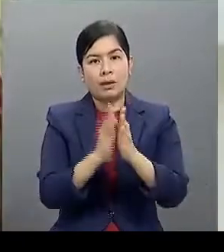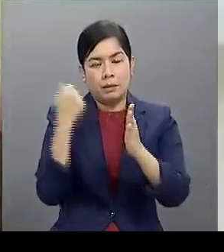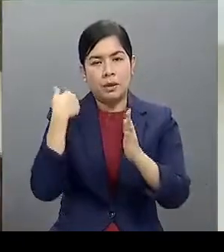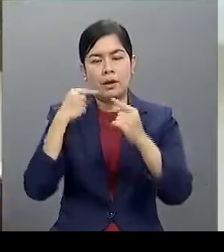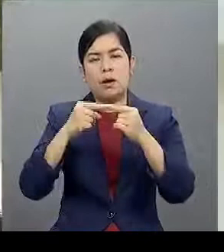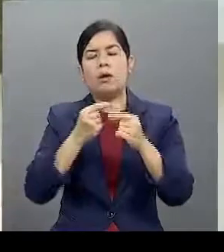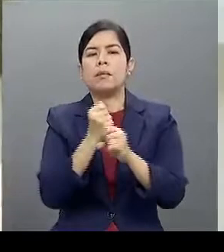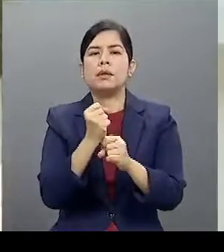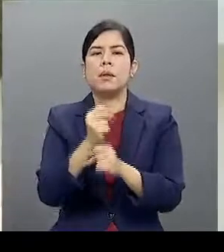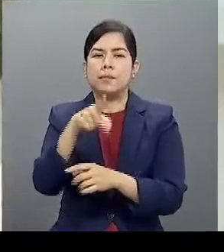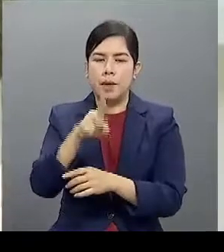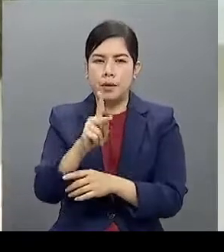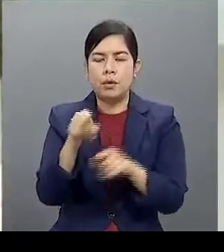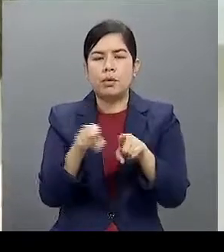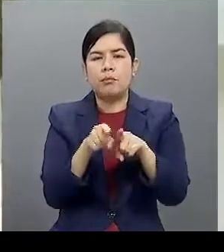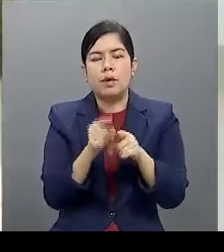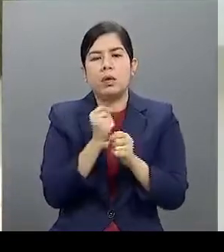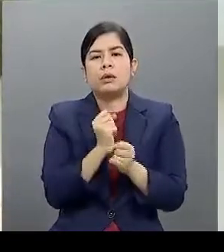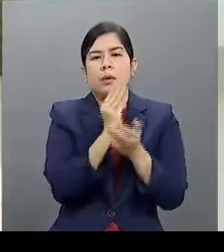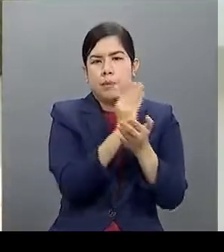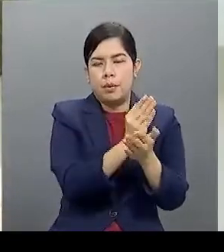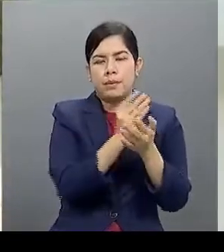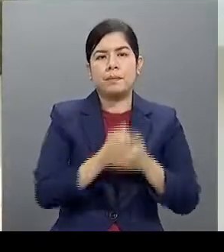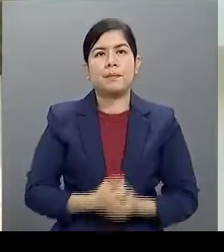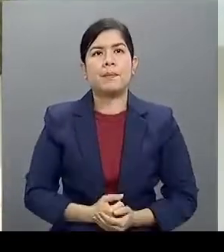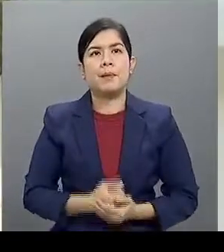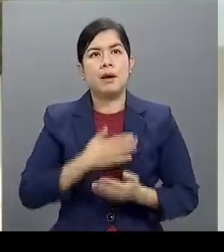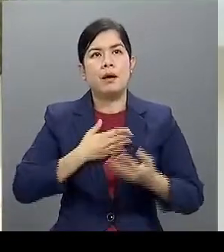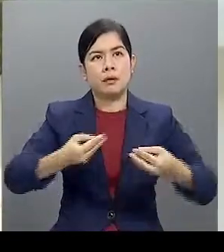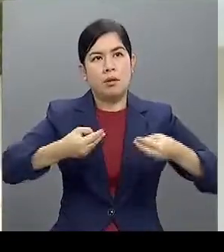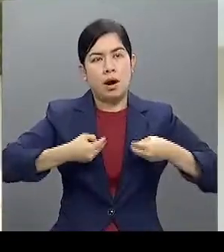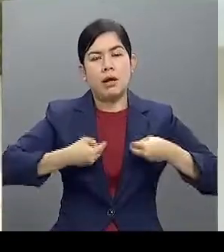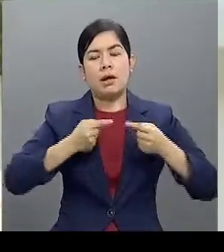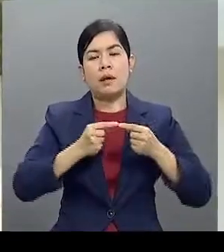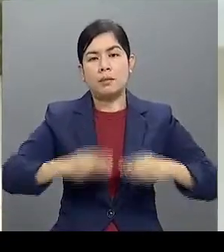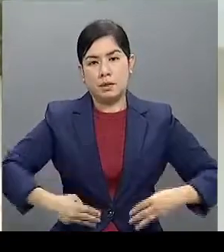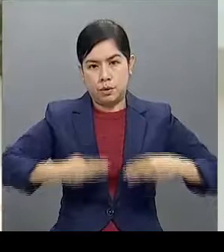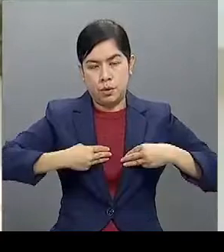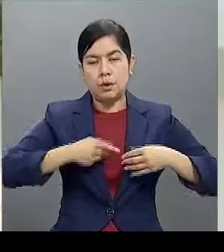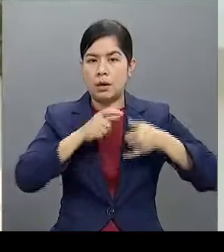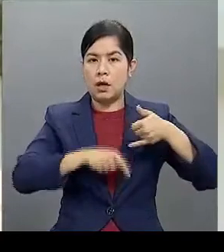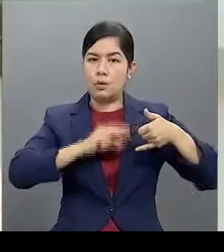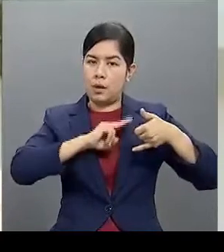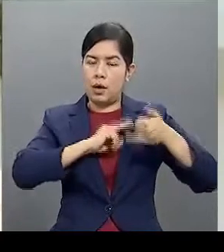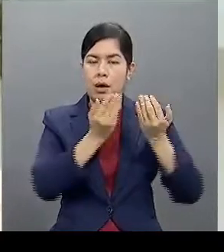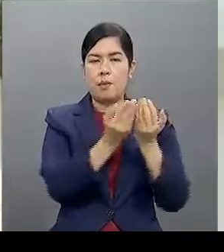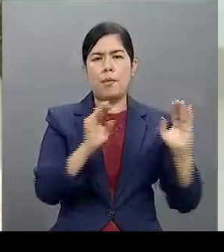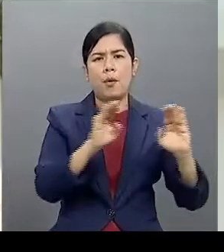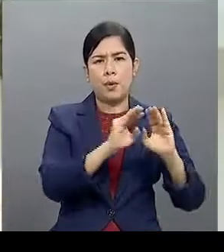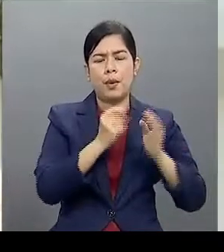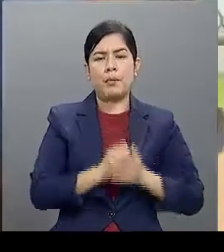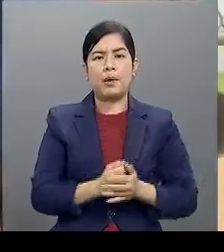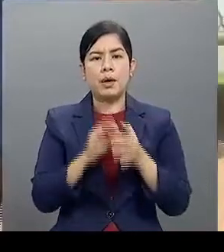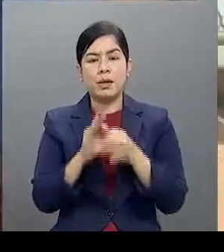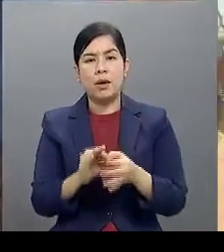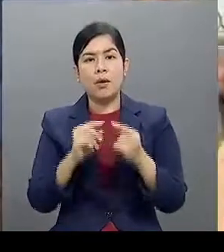การทำบุญอานิสงส์ก็จะเกิดกับตนเองแล้วก็ครอบครัวขณะเดียวกันความเชื่อเรื่องตาลหรือการถวายตุงนอกจากจ